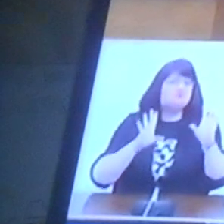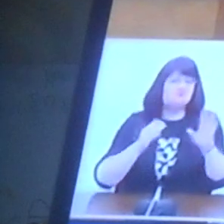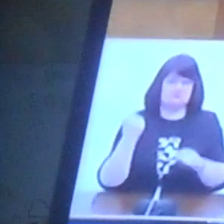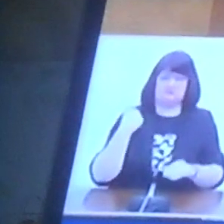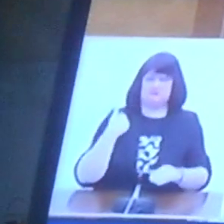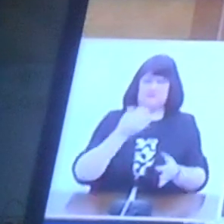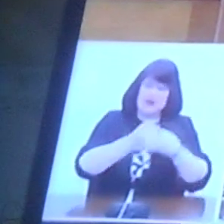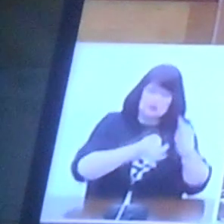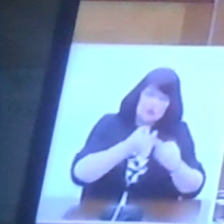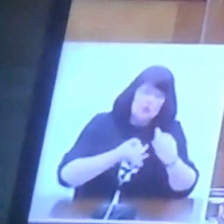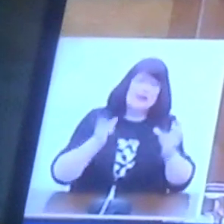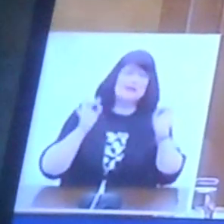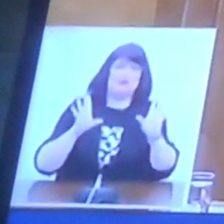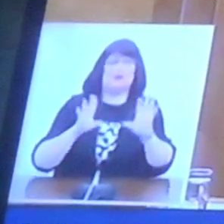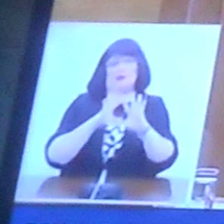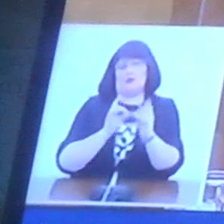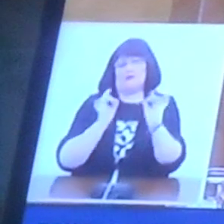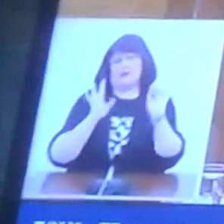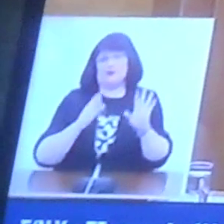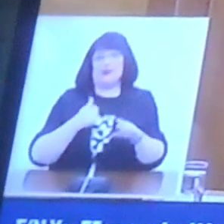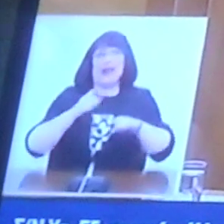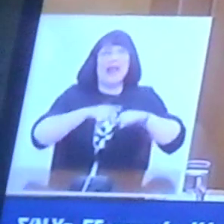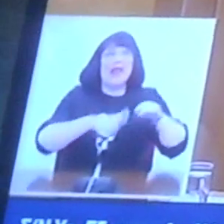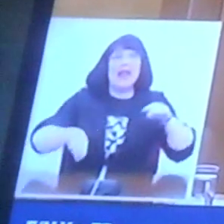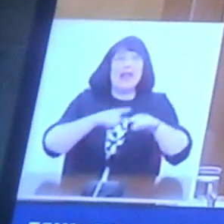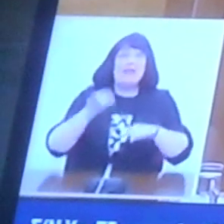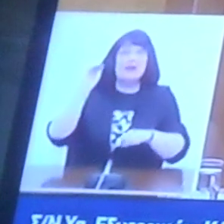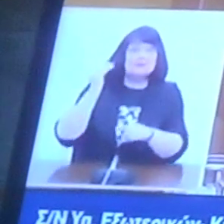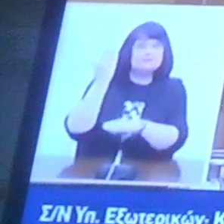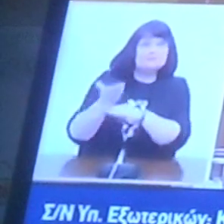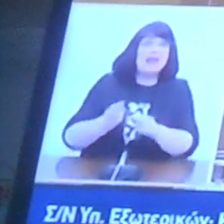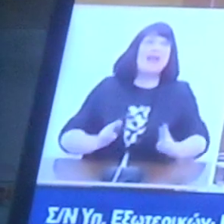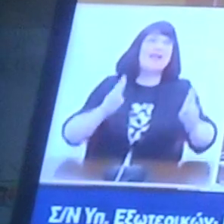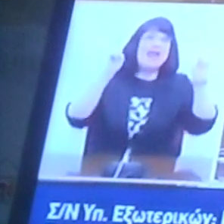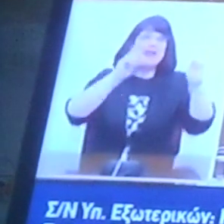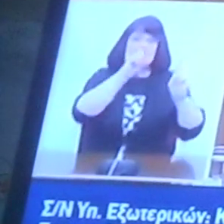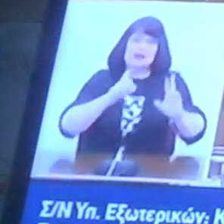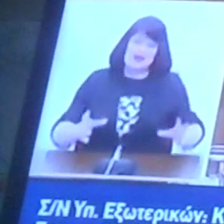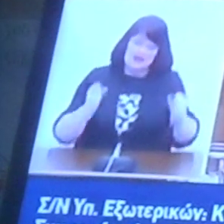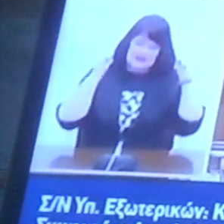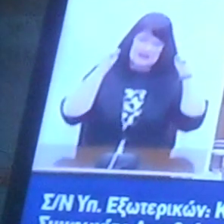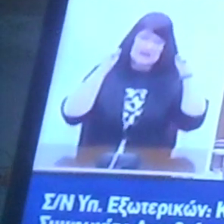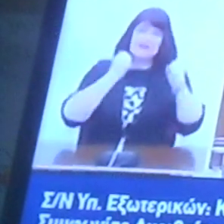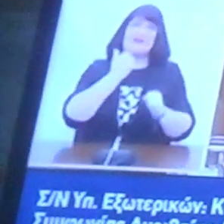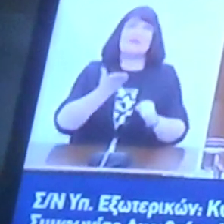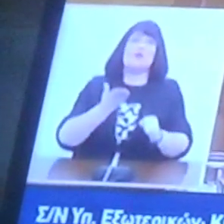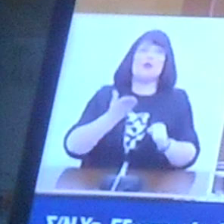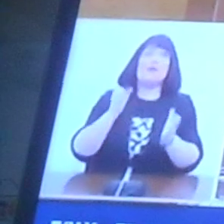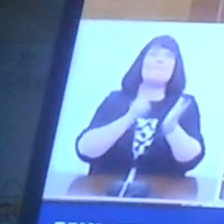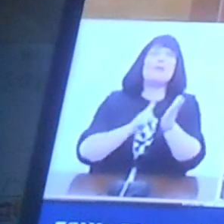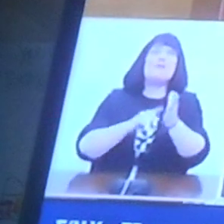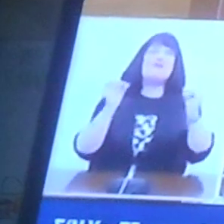αυτά. Και όταν η Ελλάδα ζητάει ενέργεια για να επιβιώσει, δεν μπορούν να καθυστερούν συνεχώς οι ελληνικές κυβερνήσεις την εξόριξη φυσικού αερίου και